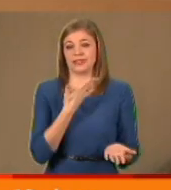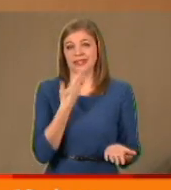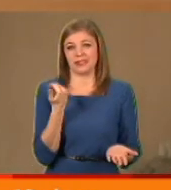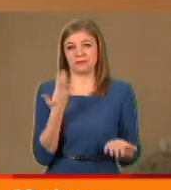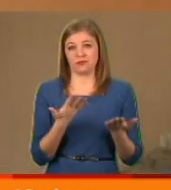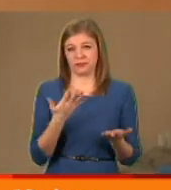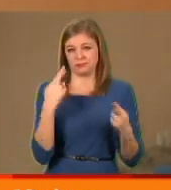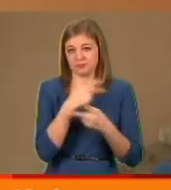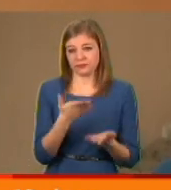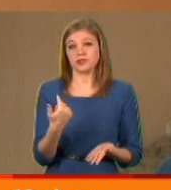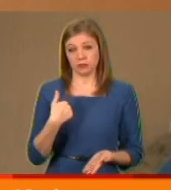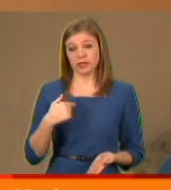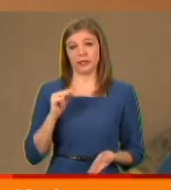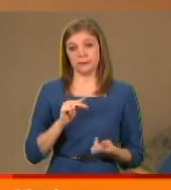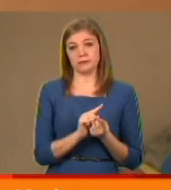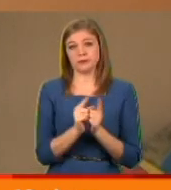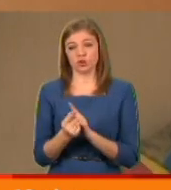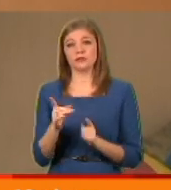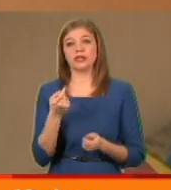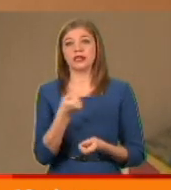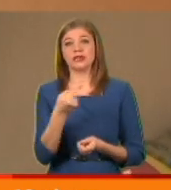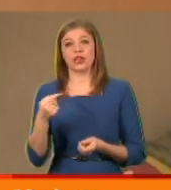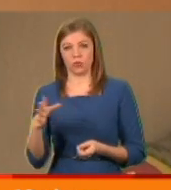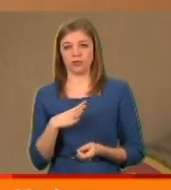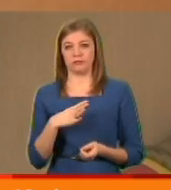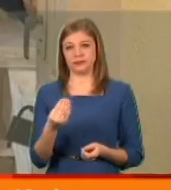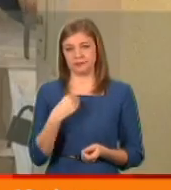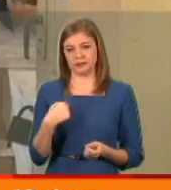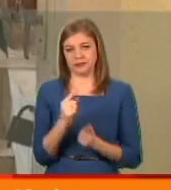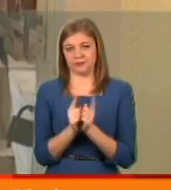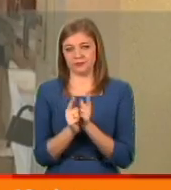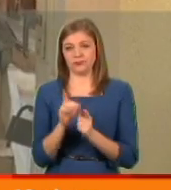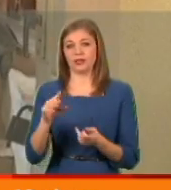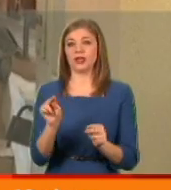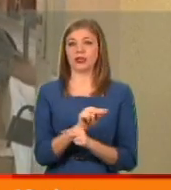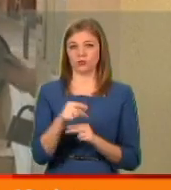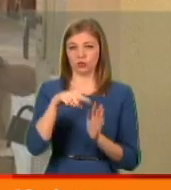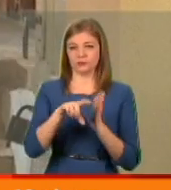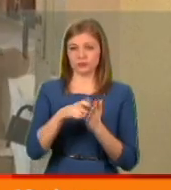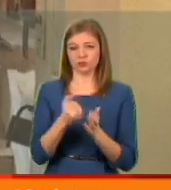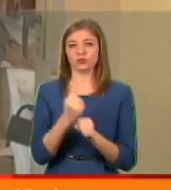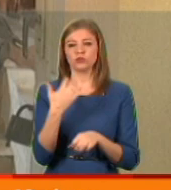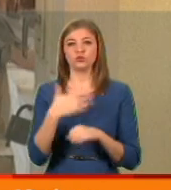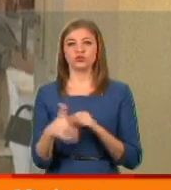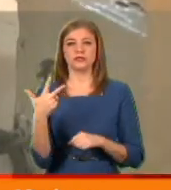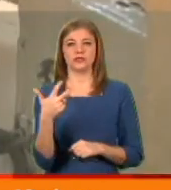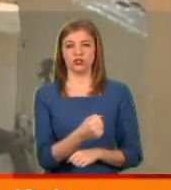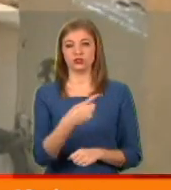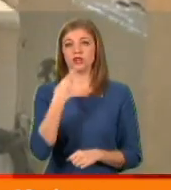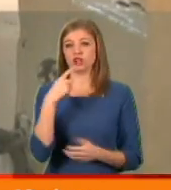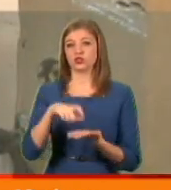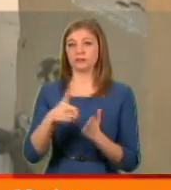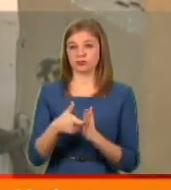Немає недоречно. Ну, ми працюємо над тими недоліками, які нам були пред'явлені. Ремонт у палатах будівельники роблять уже третій тиждень.